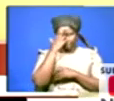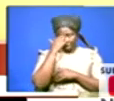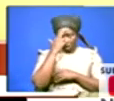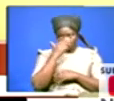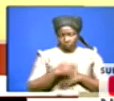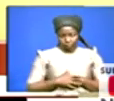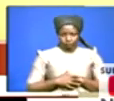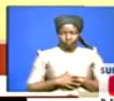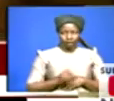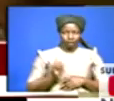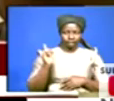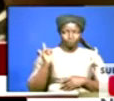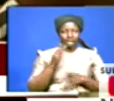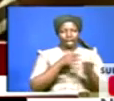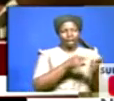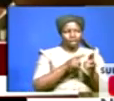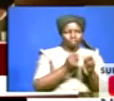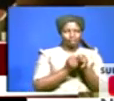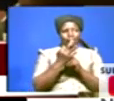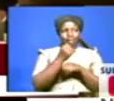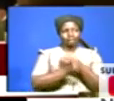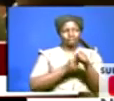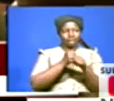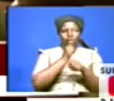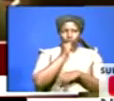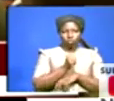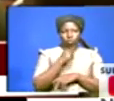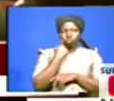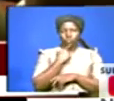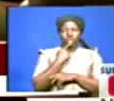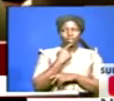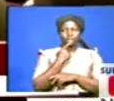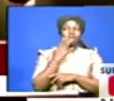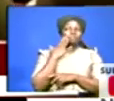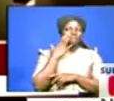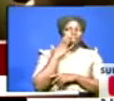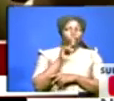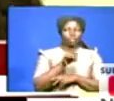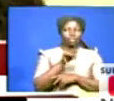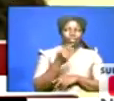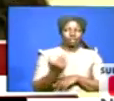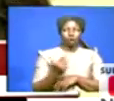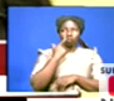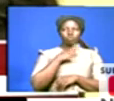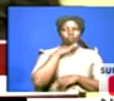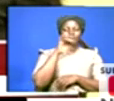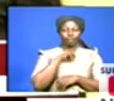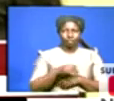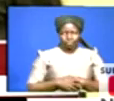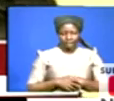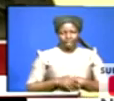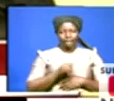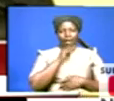wa miaka 13 ambaye ni mamake marehemu mtoto huyo. Mvulana huyo aliyefikishwa mbele ya